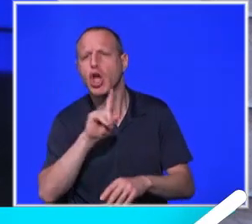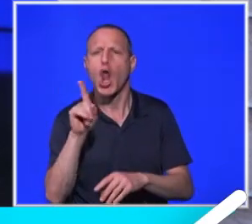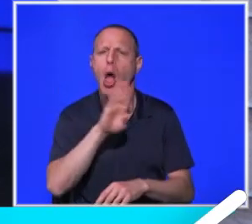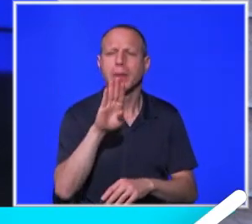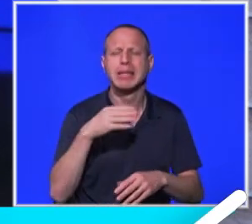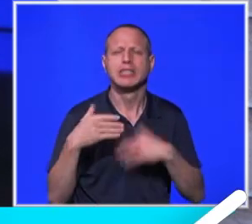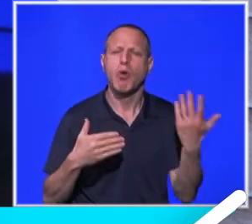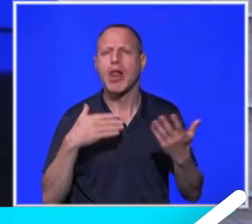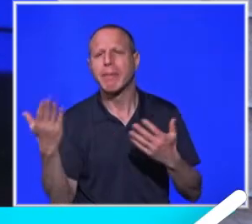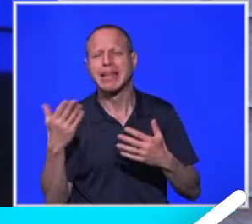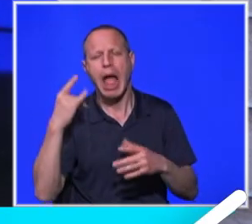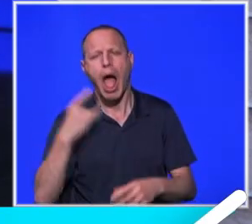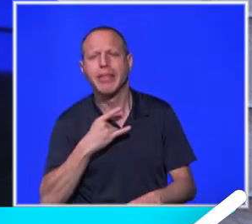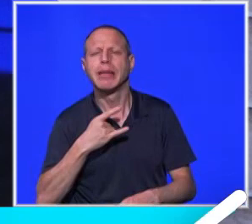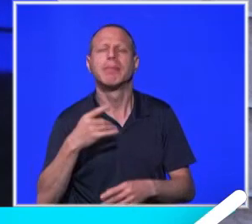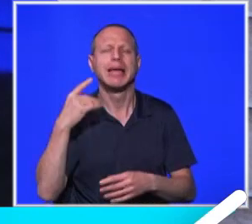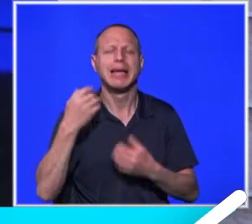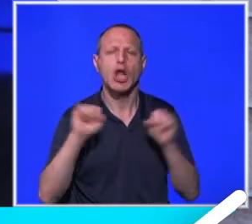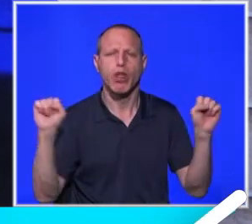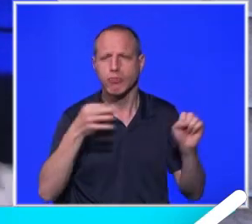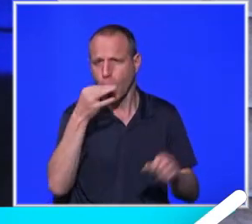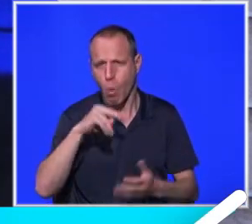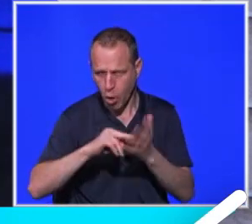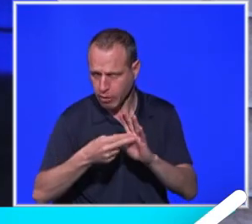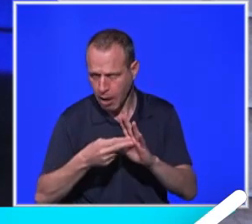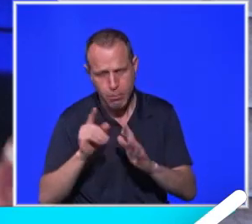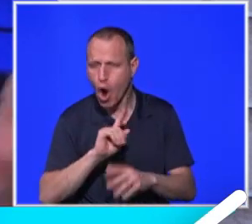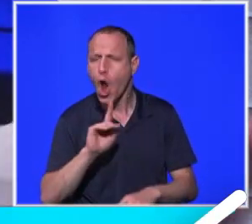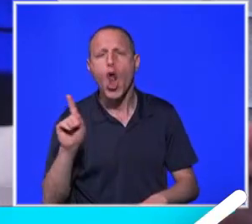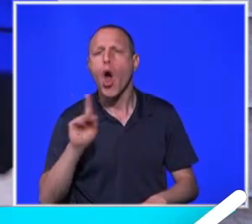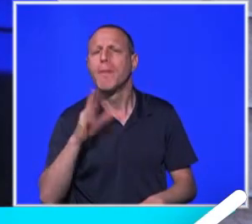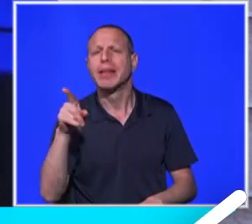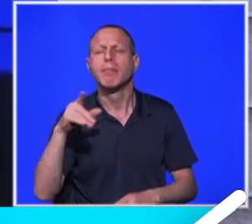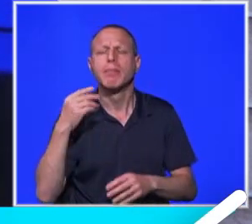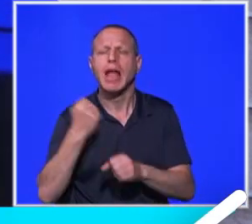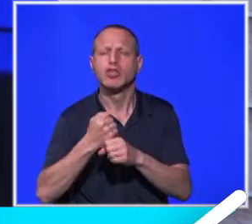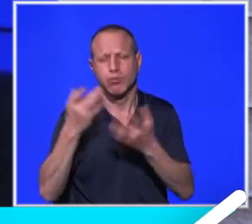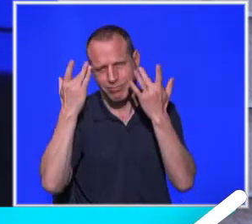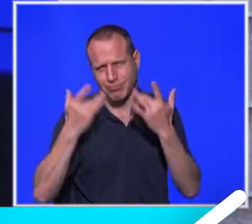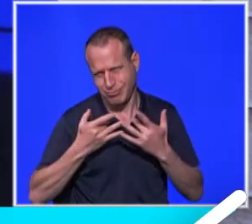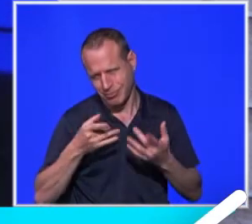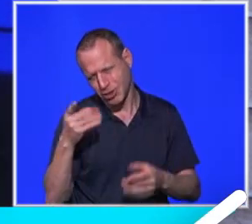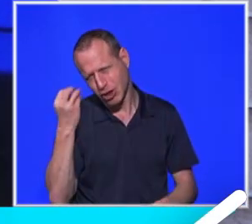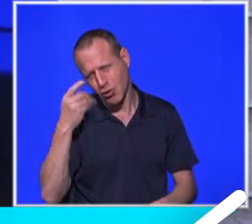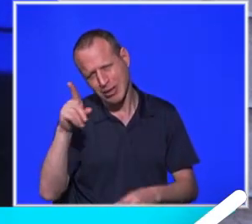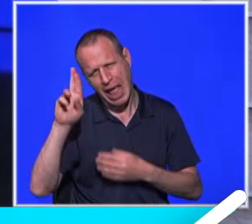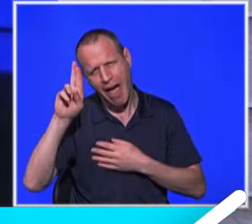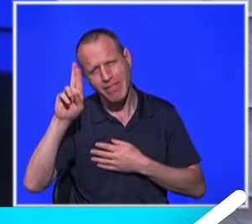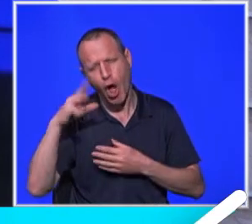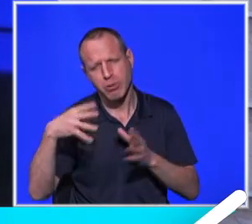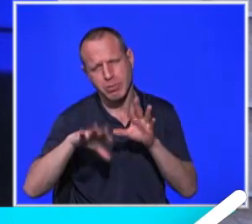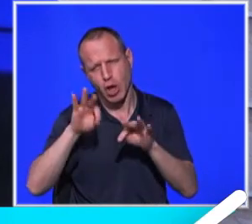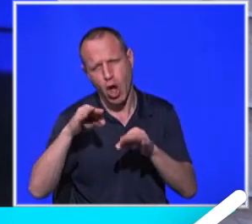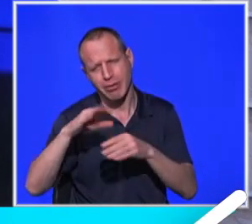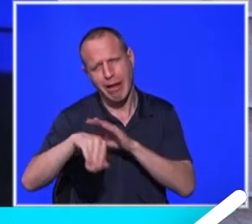שמאל, ימין, חרדים, חילונים, תשאלו את הפוליטיקאים. לא מה אתם הולכים לעשות למעננו, כי זה שטויות, זה הבטחות בחירות ריקות מתוכן.